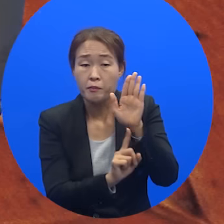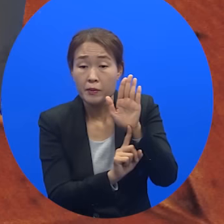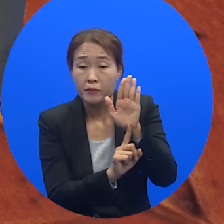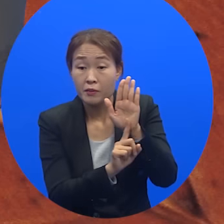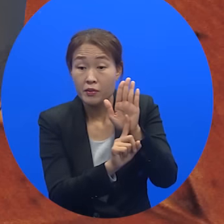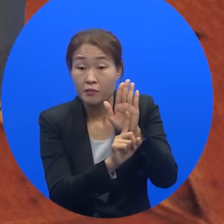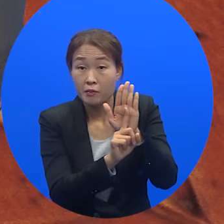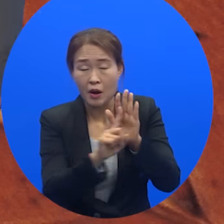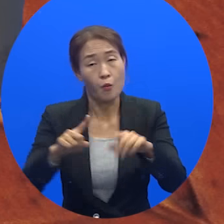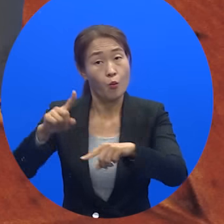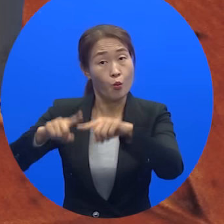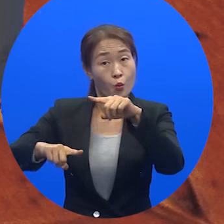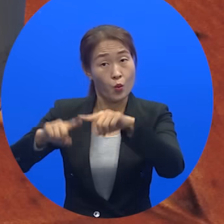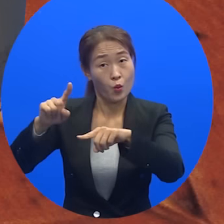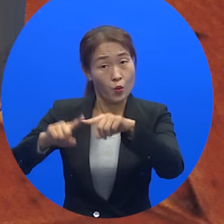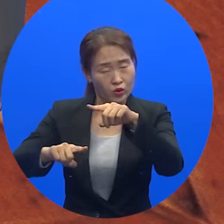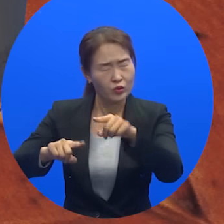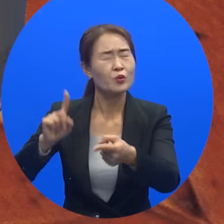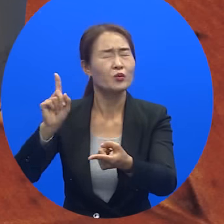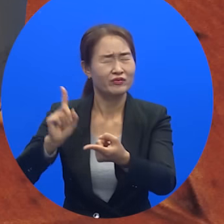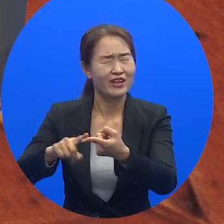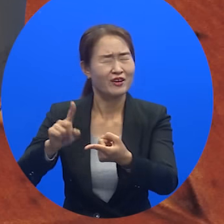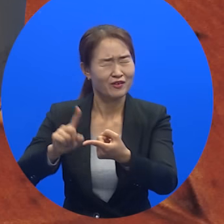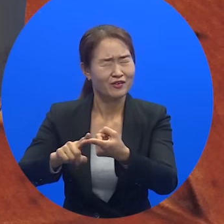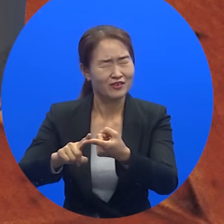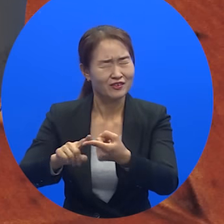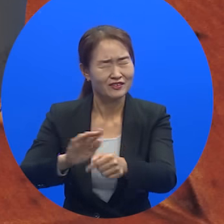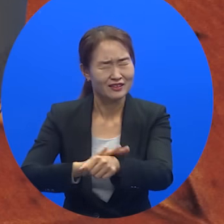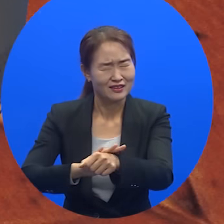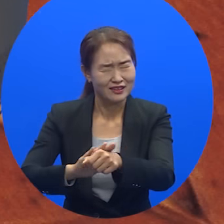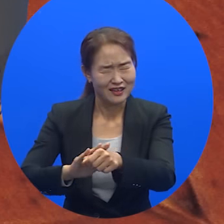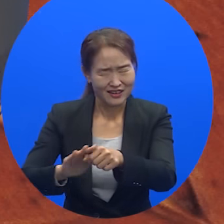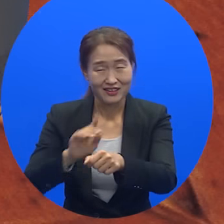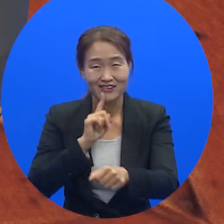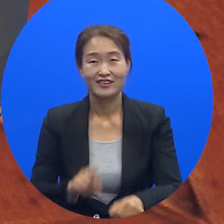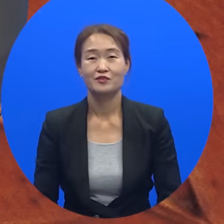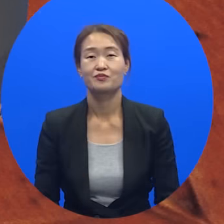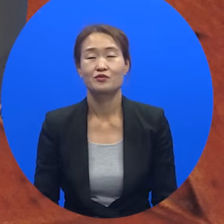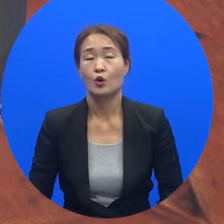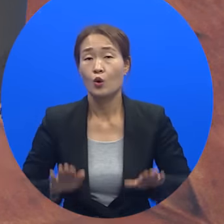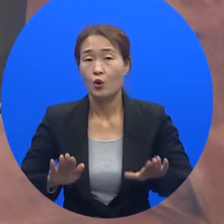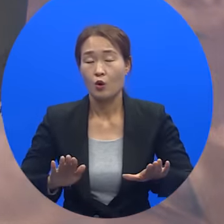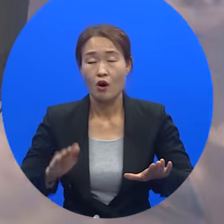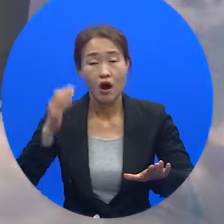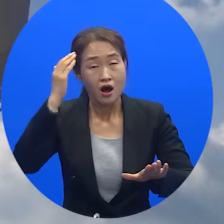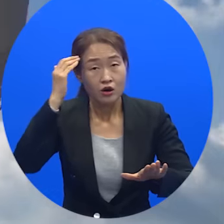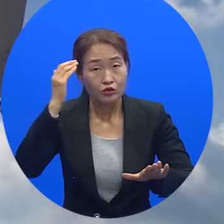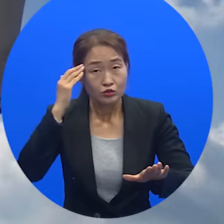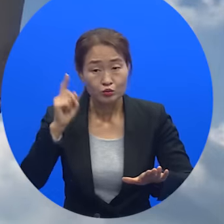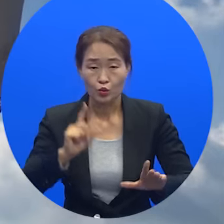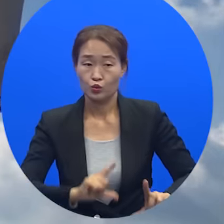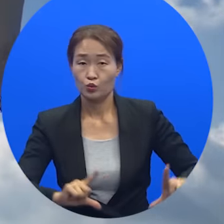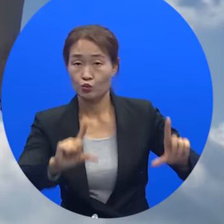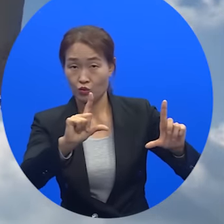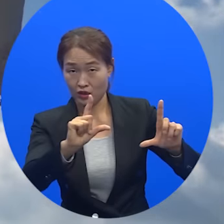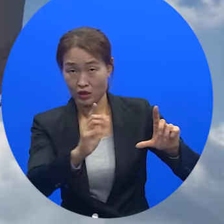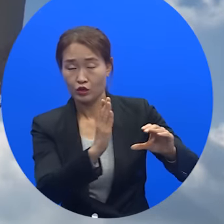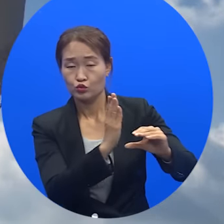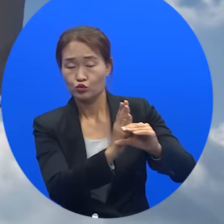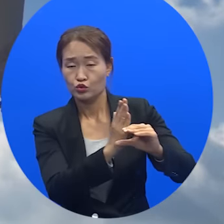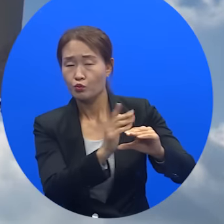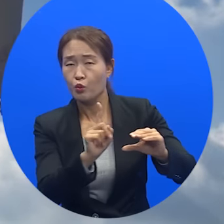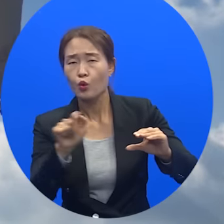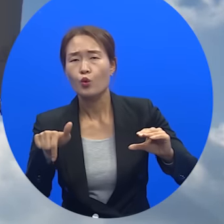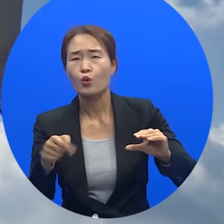추위는 차츰 기온이 오르면서 목요일쯤 누그러질 것으로 예상되고 있습니다. 오늘 우리나라는 동해상에